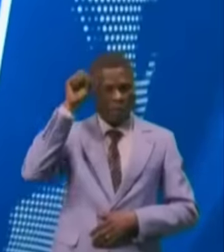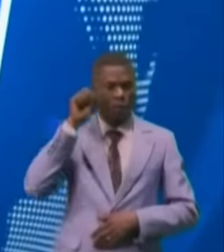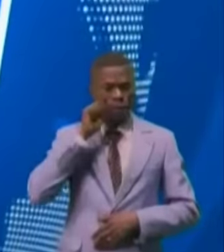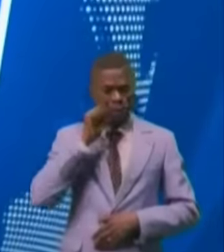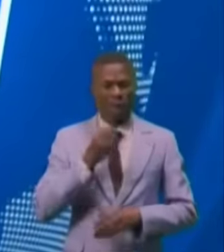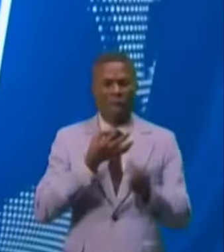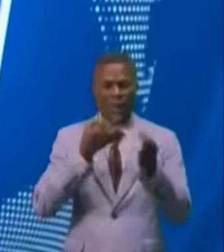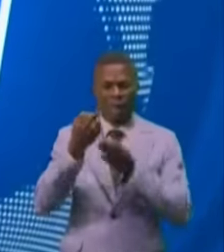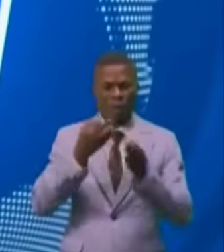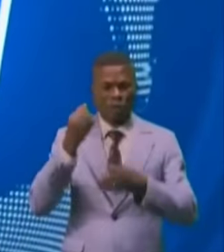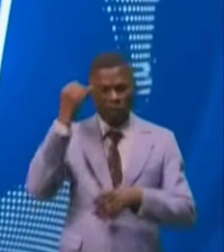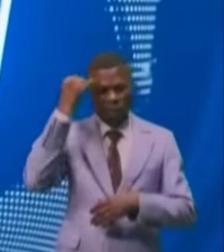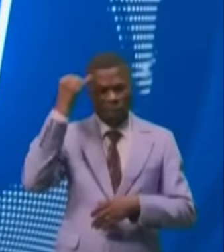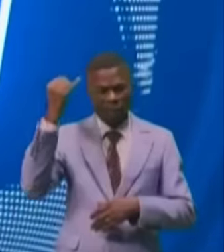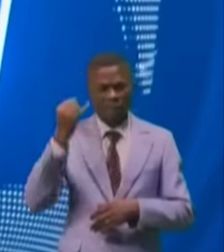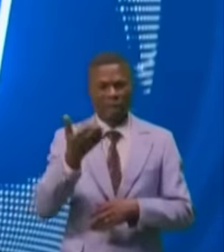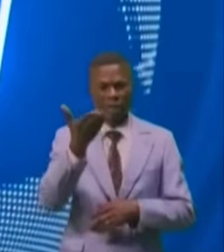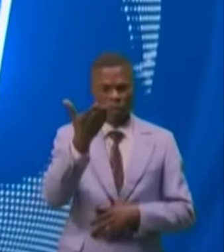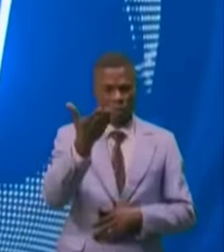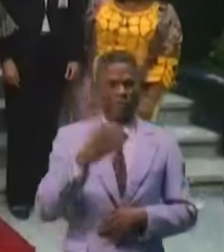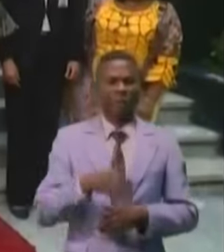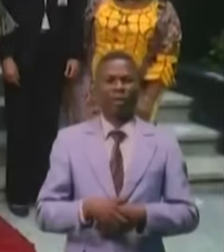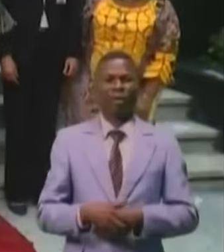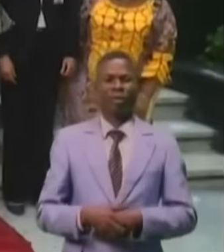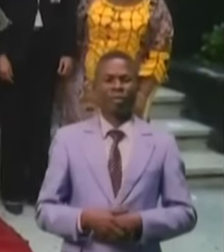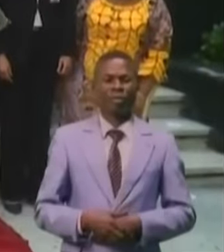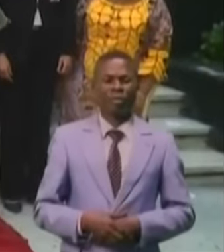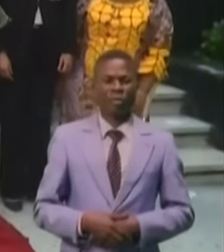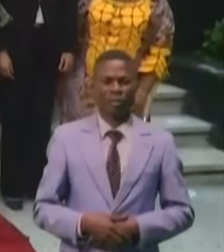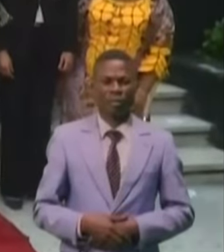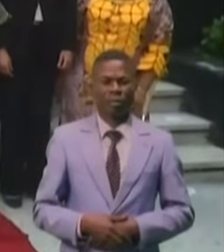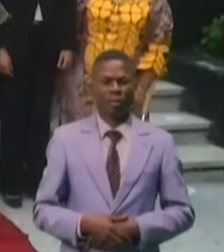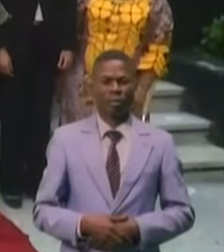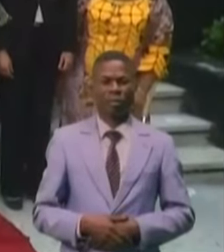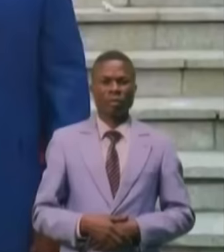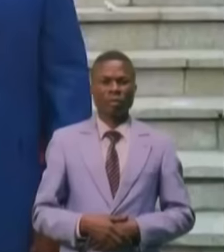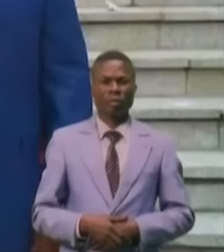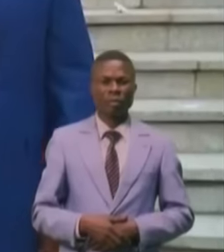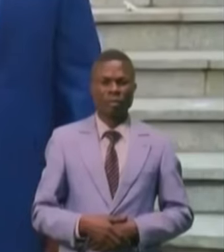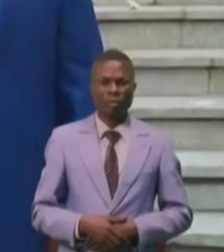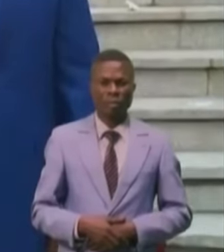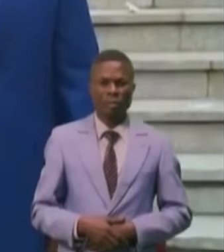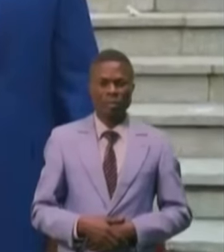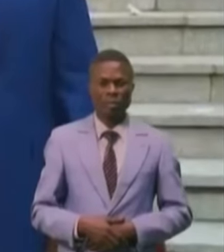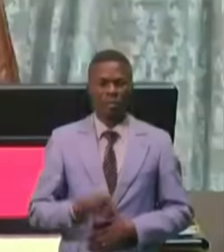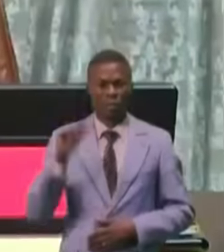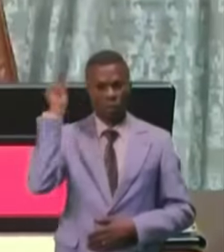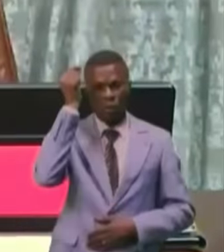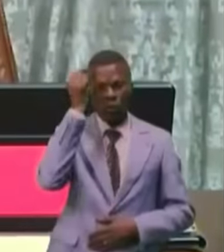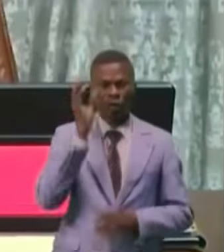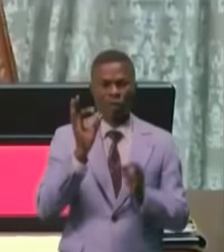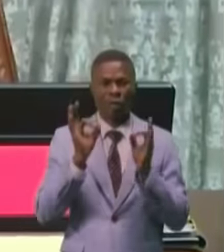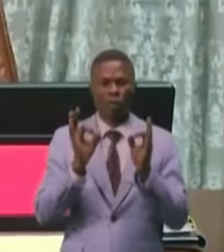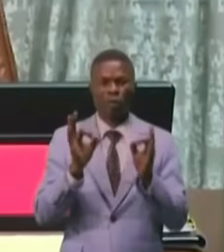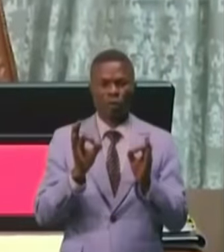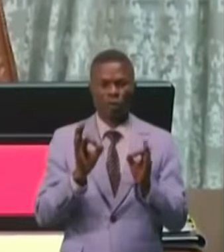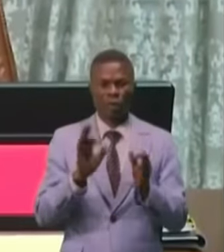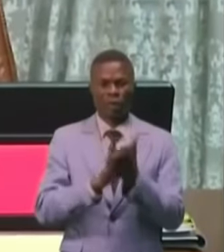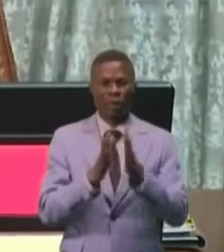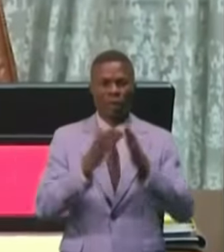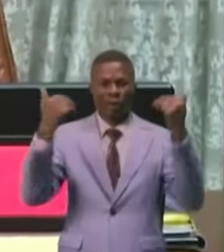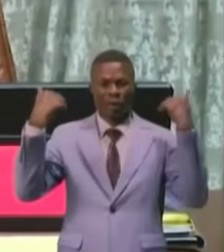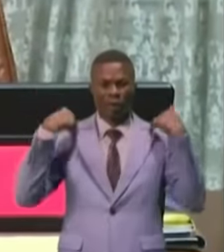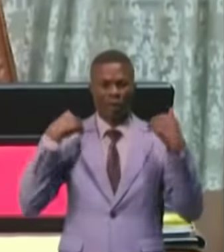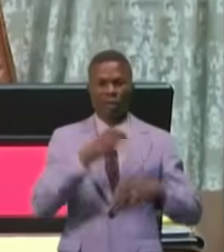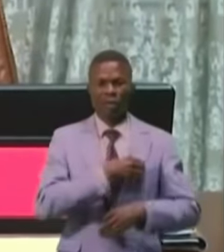donné leurs impressions. Suivez. Un tiers des femmes présentes dans le nouveau gouvernement dirigé par la première ministre Judith